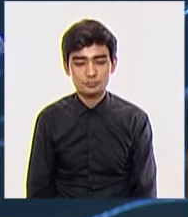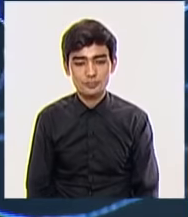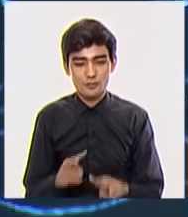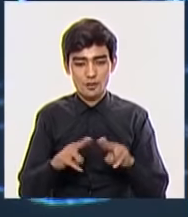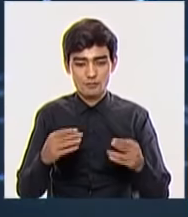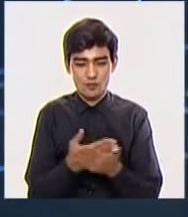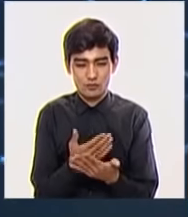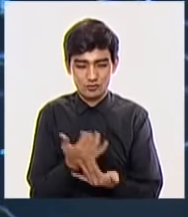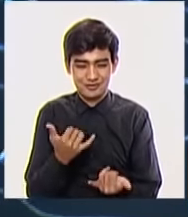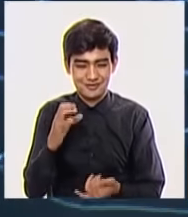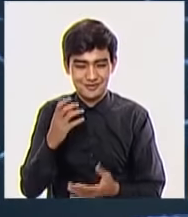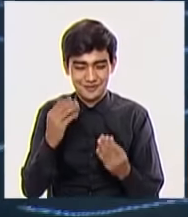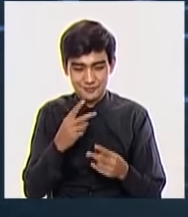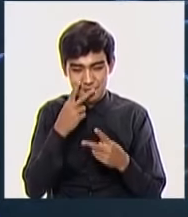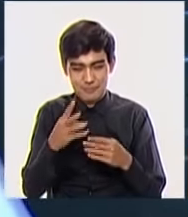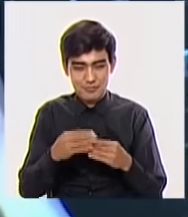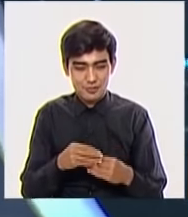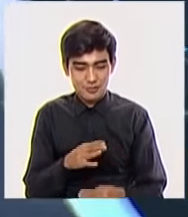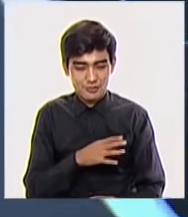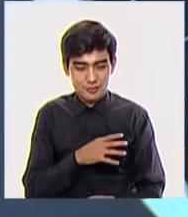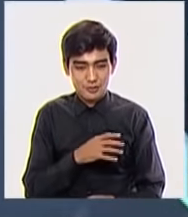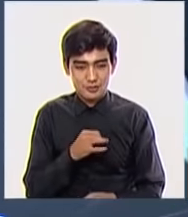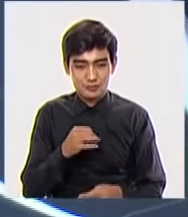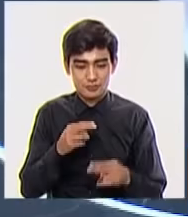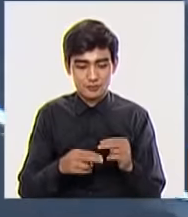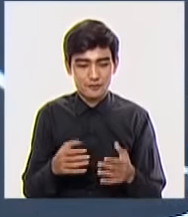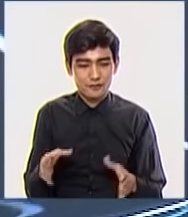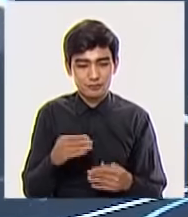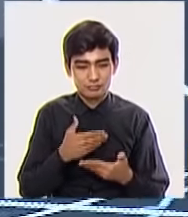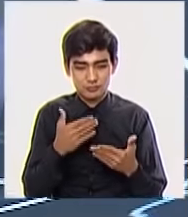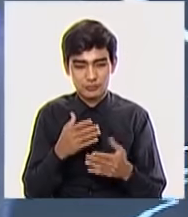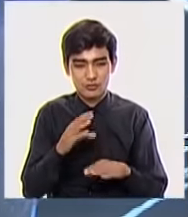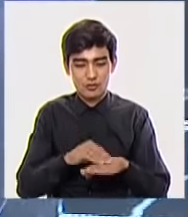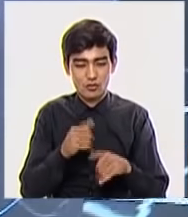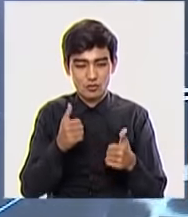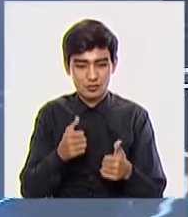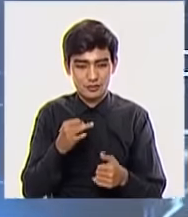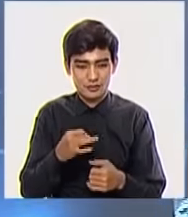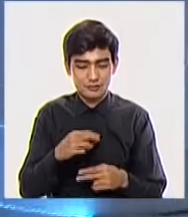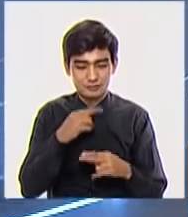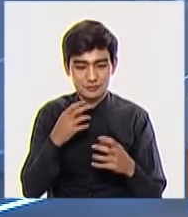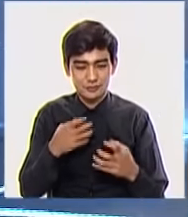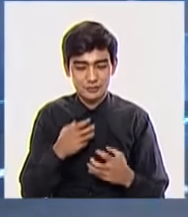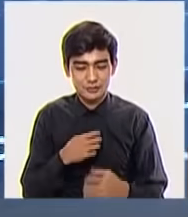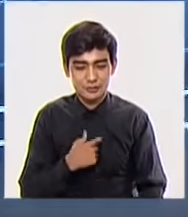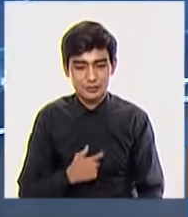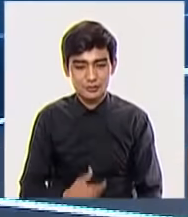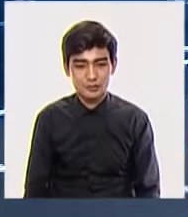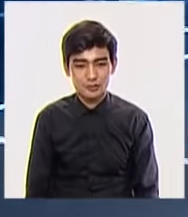Такую информационную среду видели корреспонденты Информбюро. Я вам желаю хорошего вечера и берегите себя.